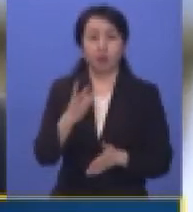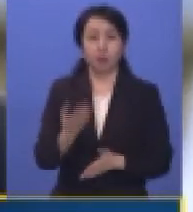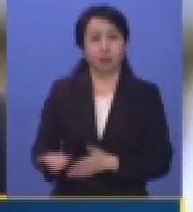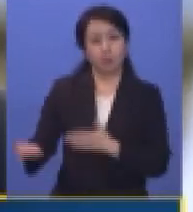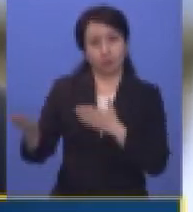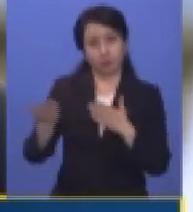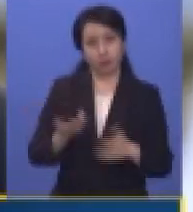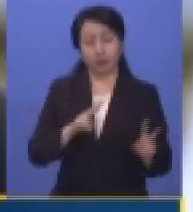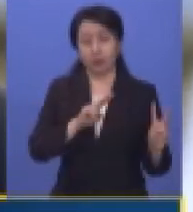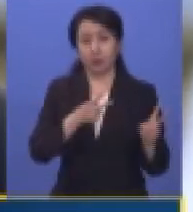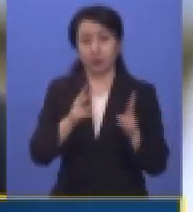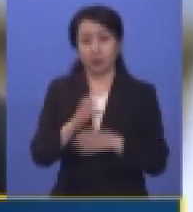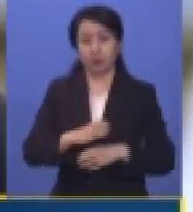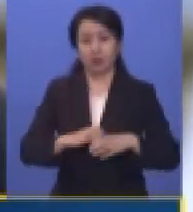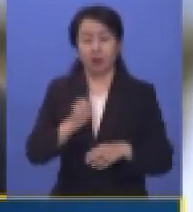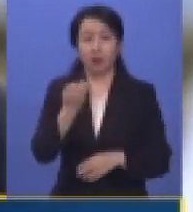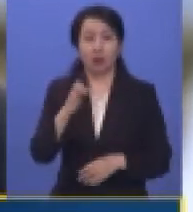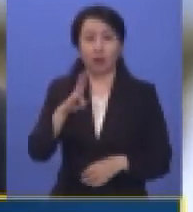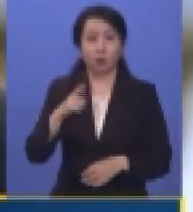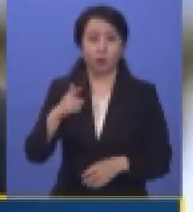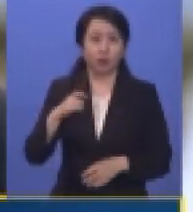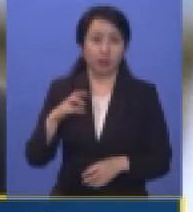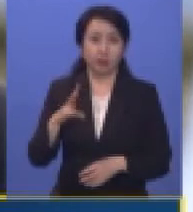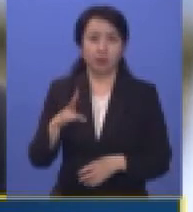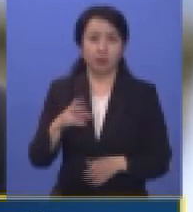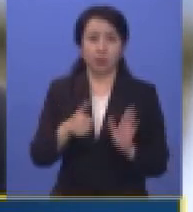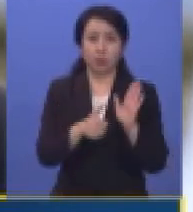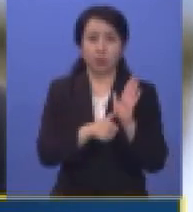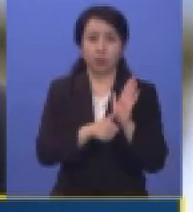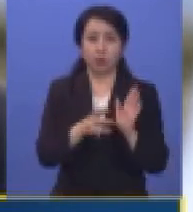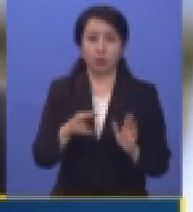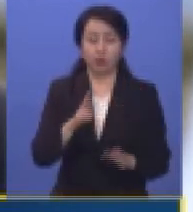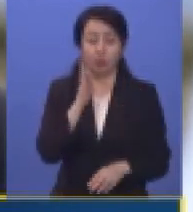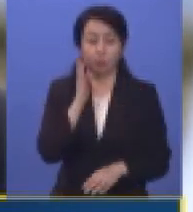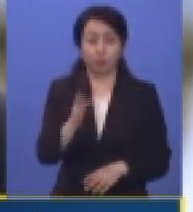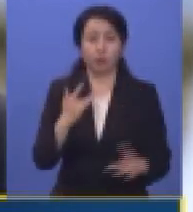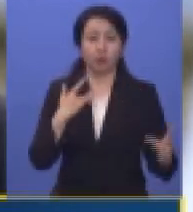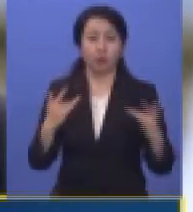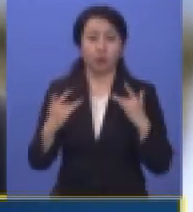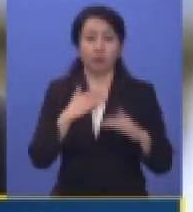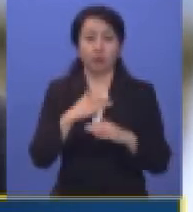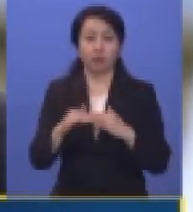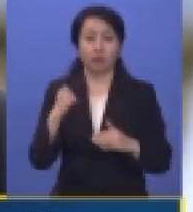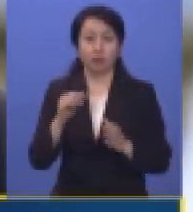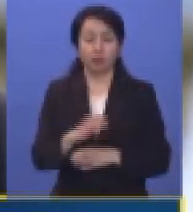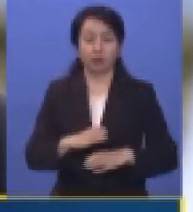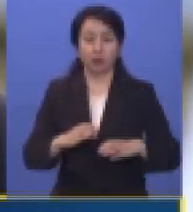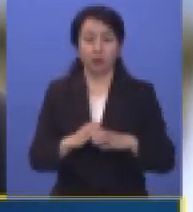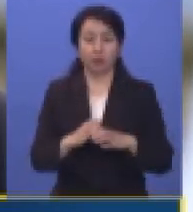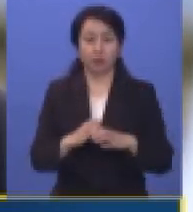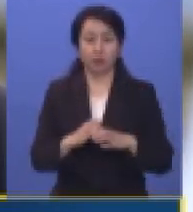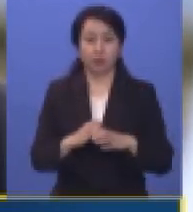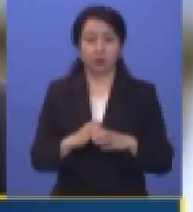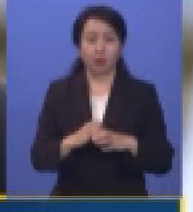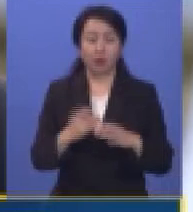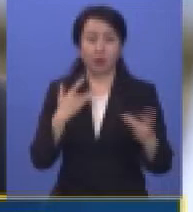приедет танцевальный коллектив «Айтуган». И 6 июля они будут на сцене нашей филармонии, будет давать свой сольный